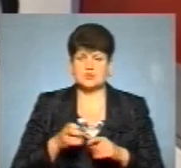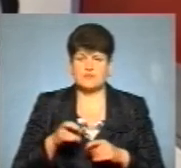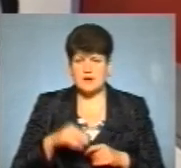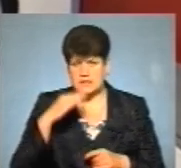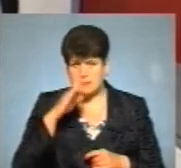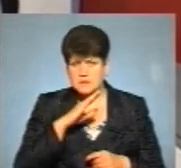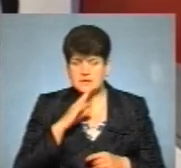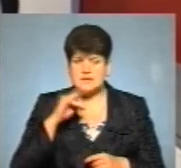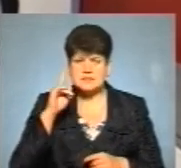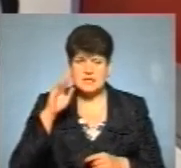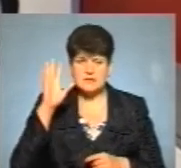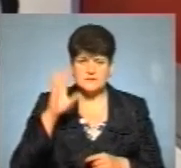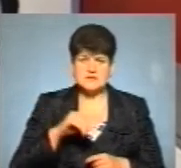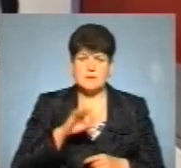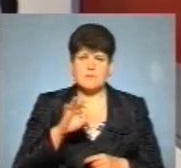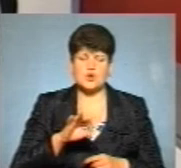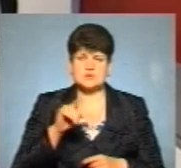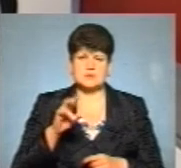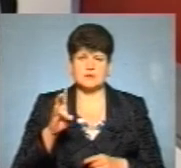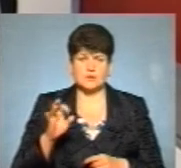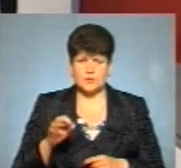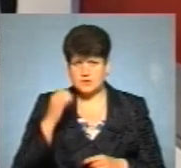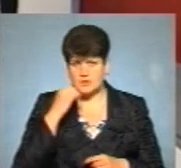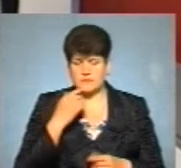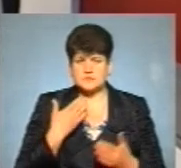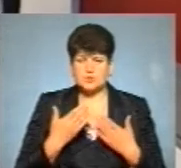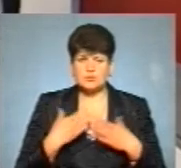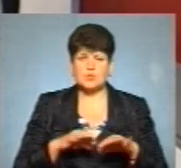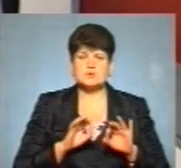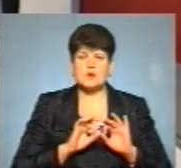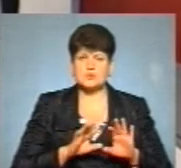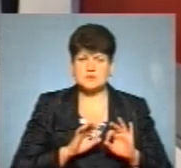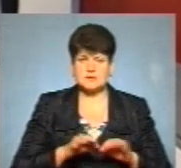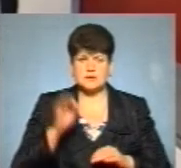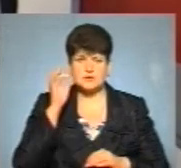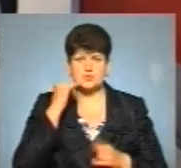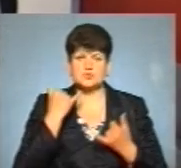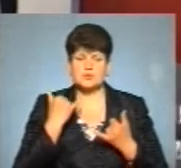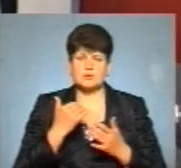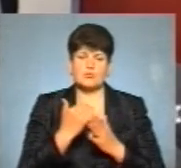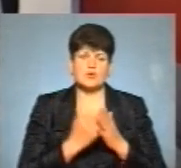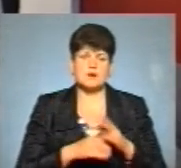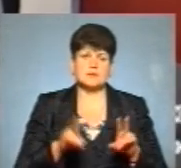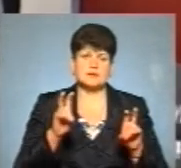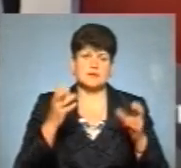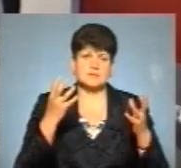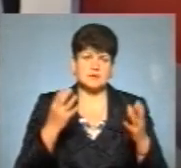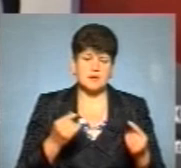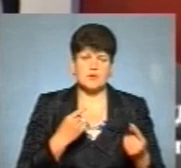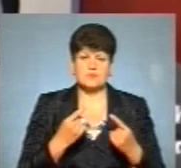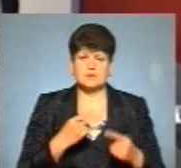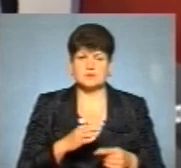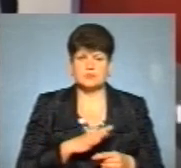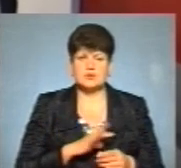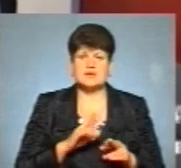знали все про ЗНО. Дякую вам за розмову і за роз'яснення. Нагадаю, що сьогодні в програмі «Тема дня» ми говорили про те,